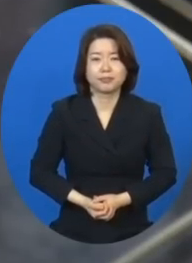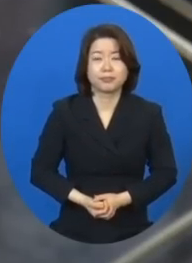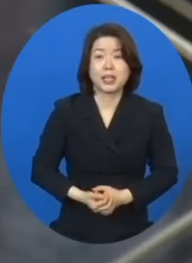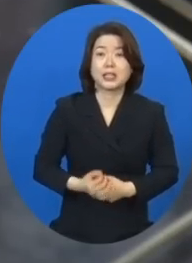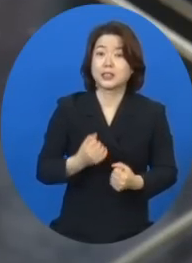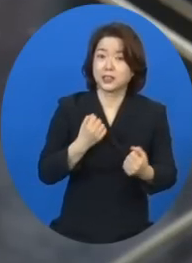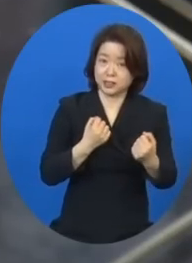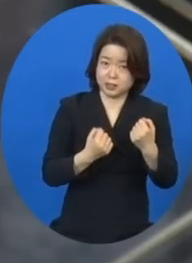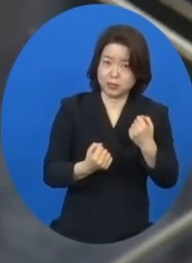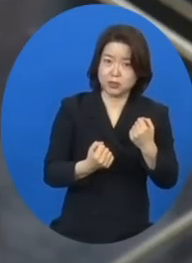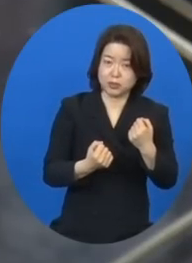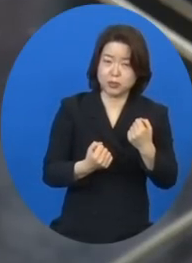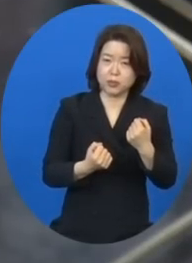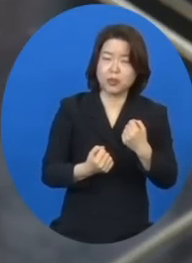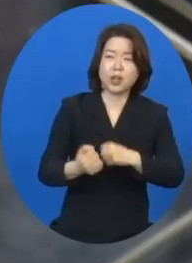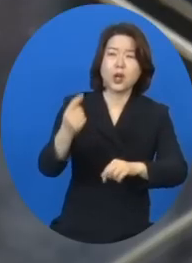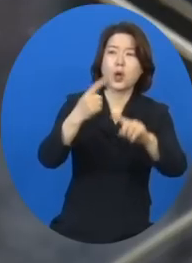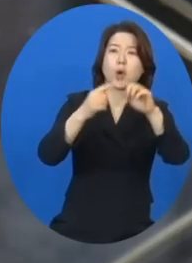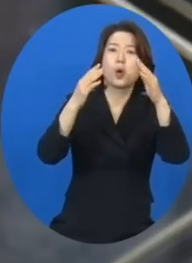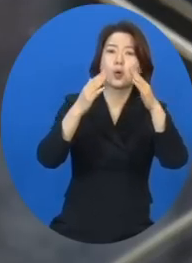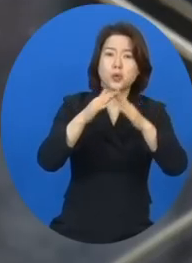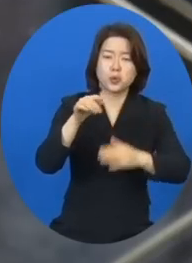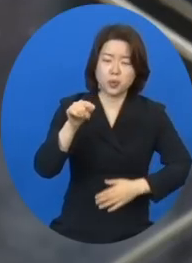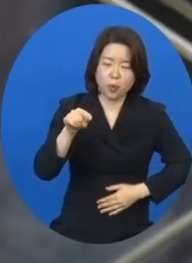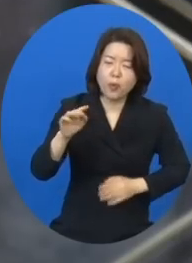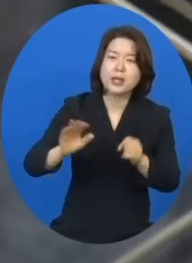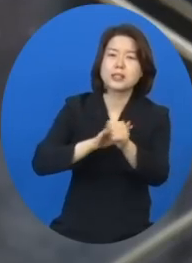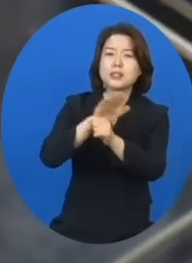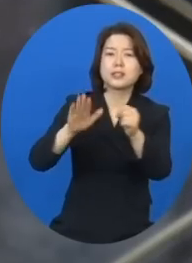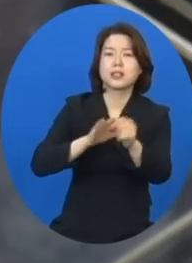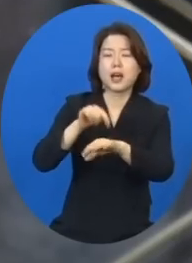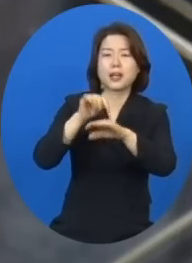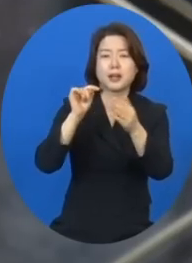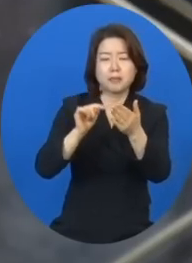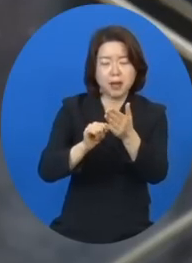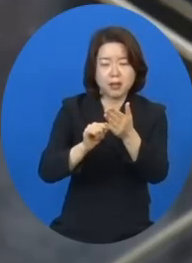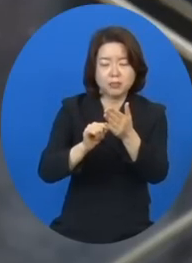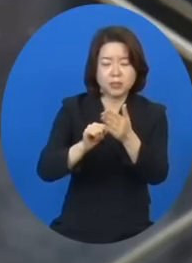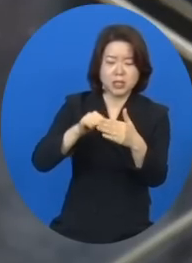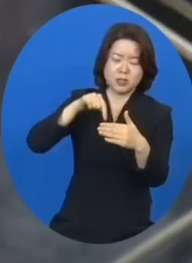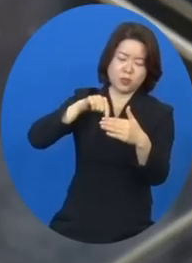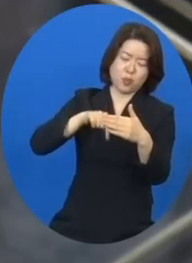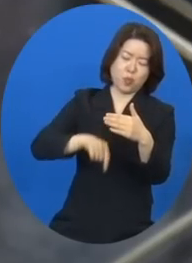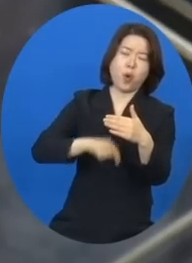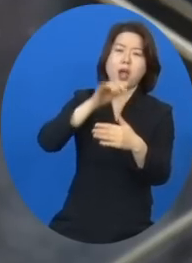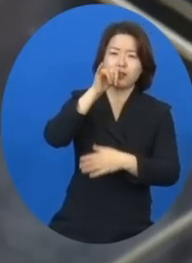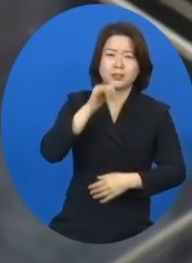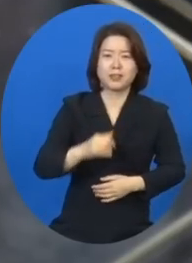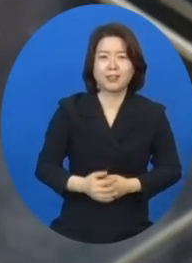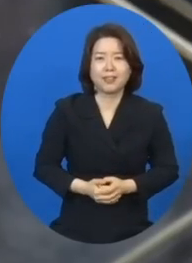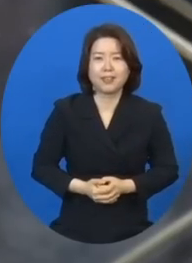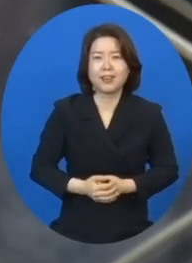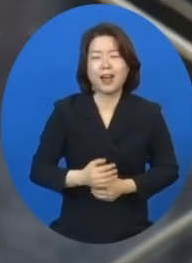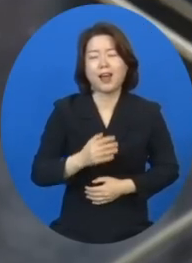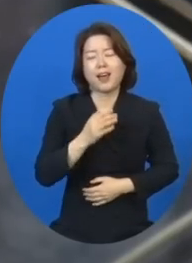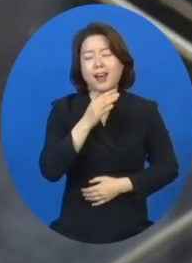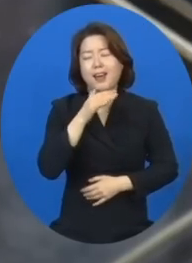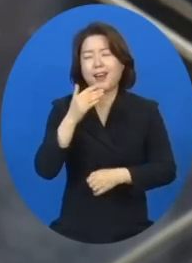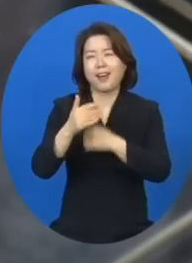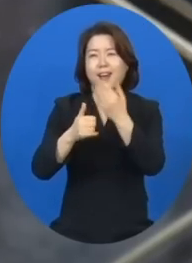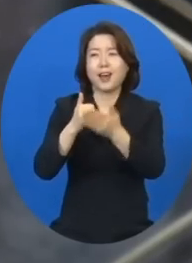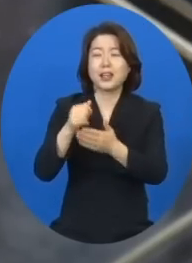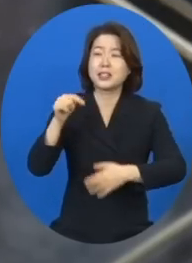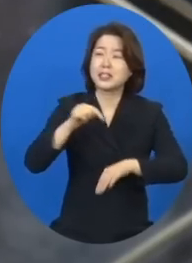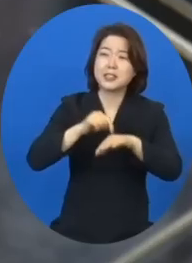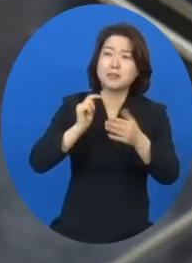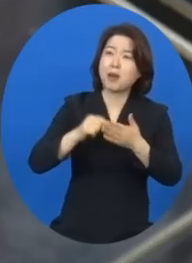그럼에도 교회를 사랑하는 마음이 제 마음에 있더라고요. 하나님, 이 마음이 제게